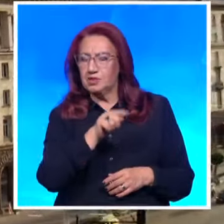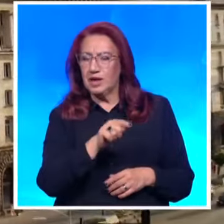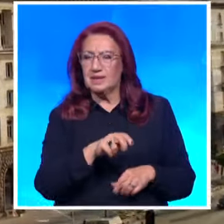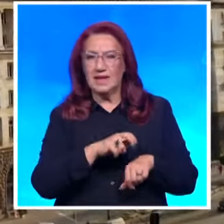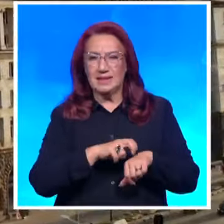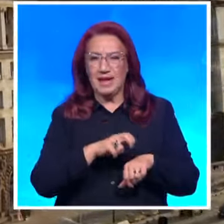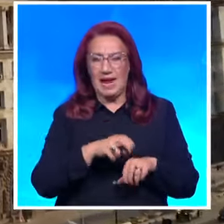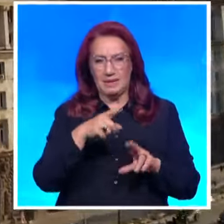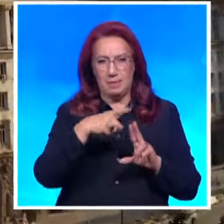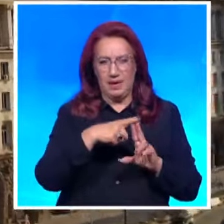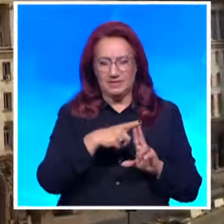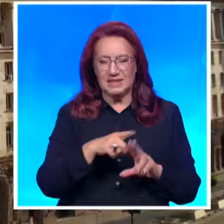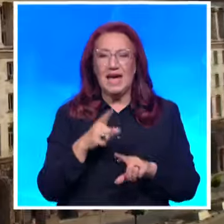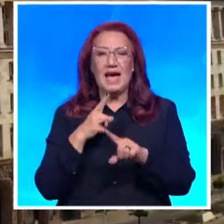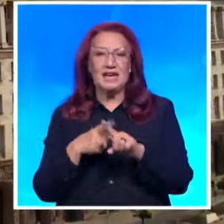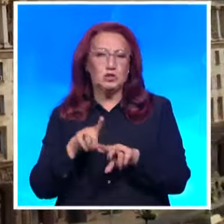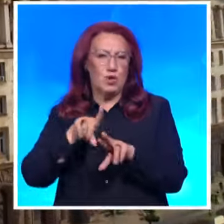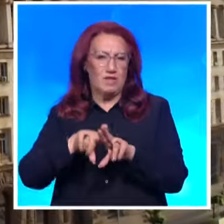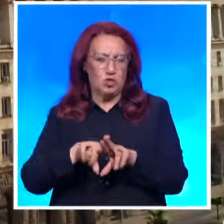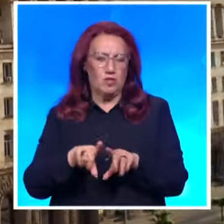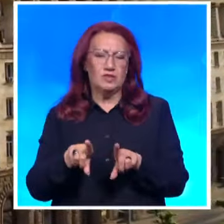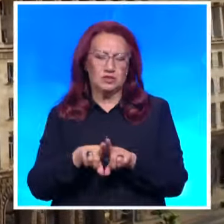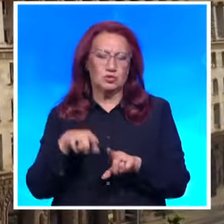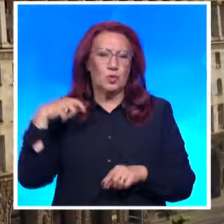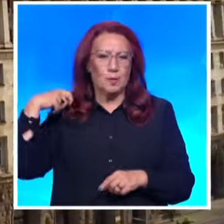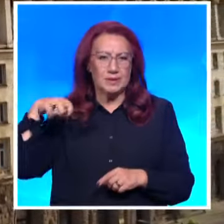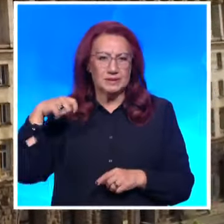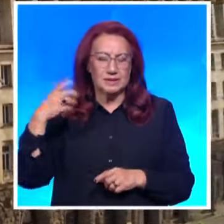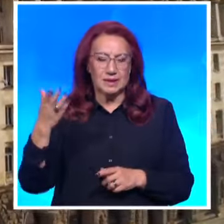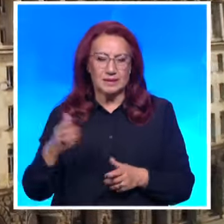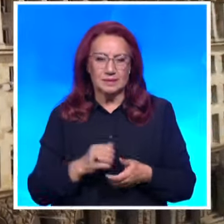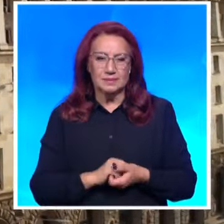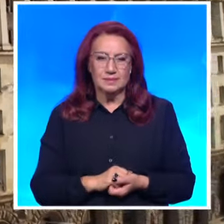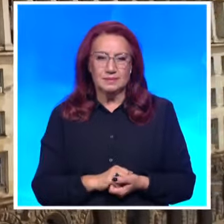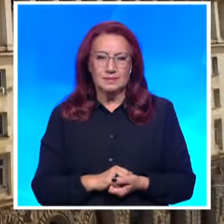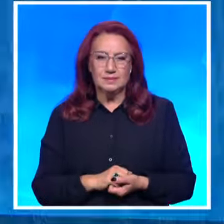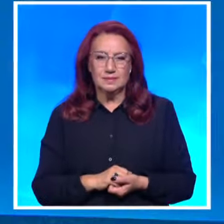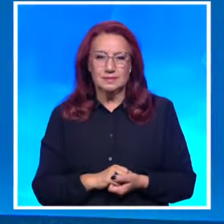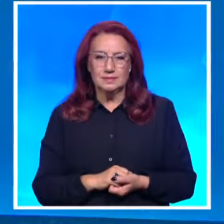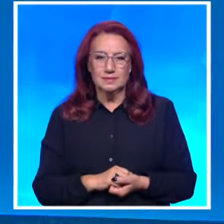запазиха и Христо Иванов, и президентът. За BTV новините, Ванина Неткова.